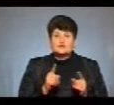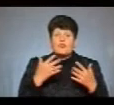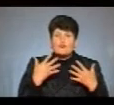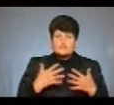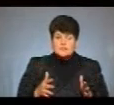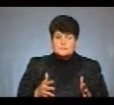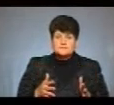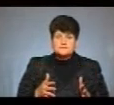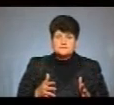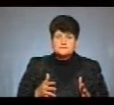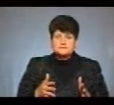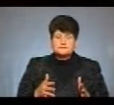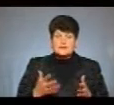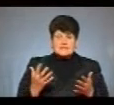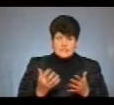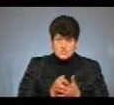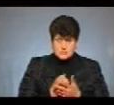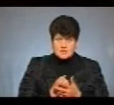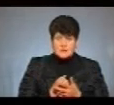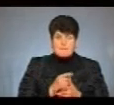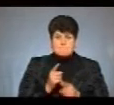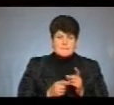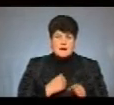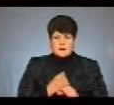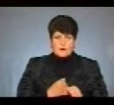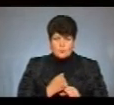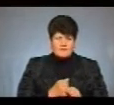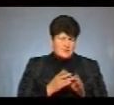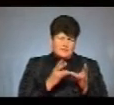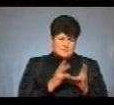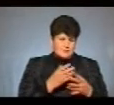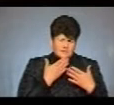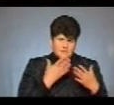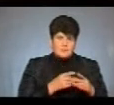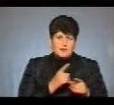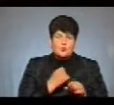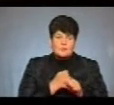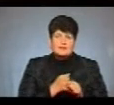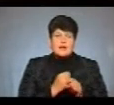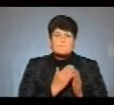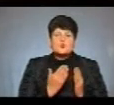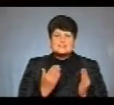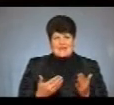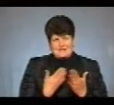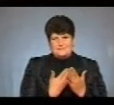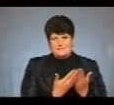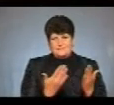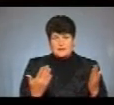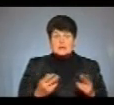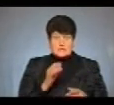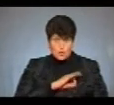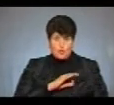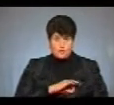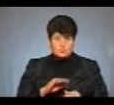вони виявили, і просто вони вже переробили їх, вони не несуть ніякої небезпеки, переробили їх на музейні експонати, і це досить корисно,